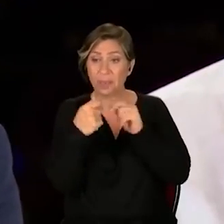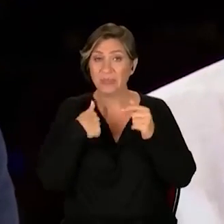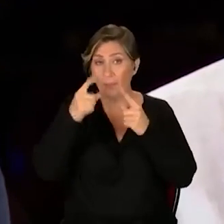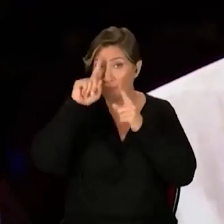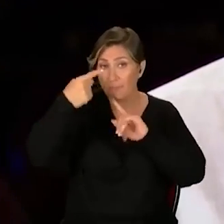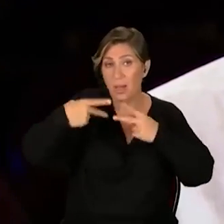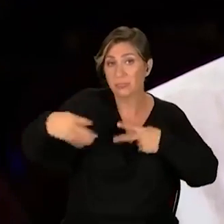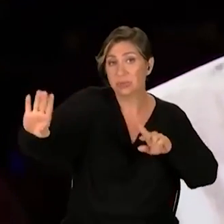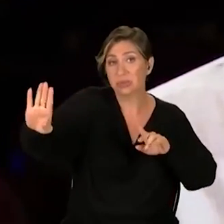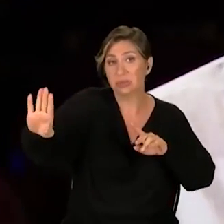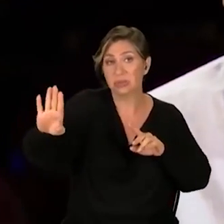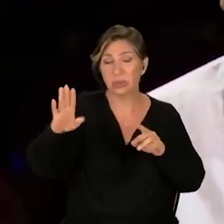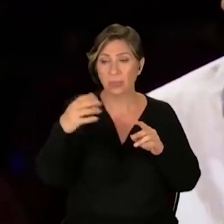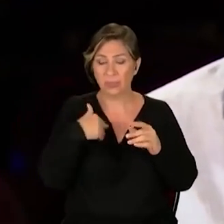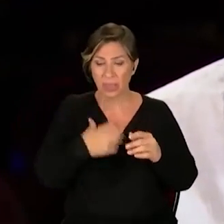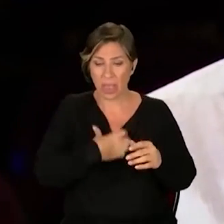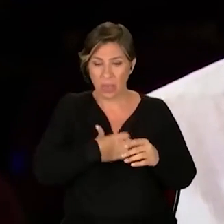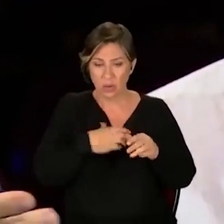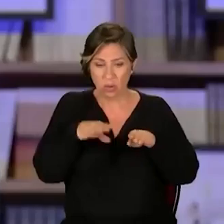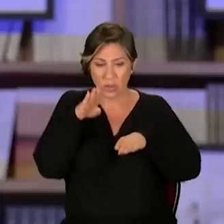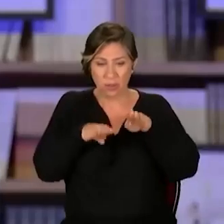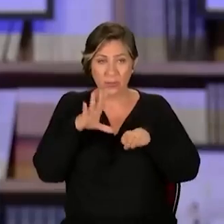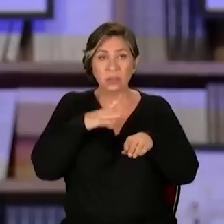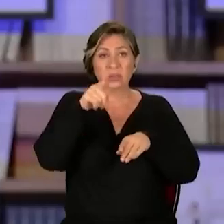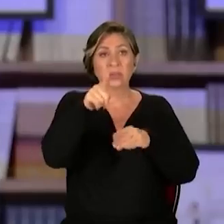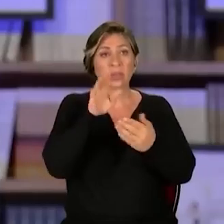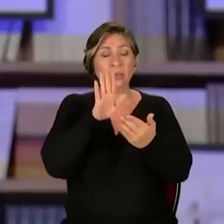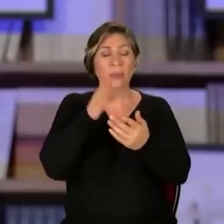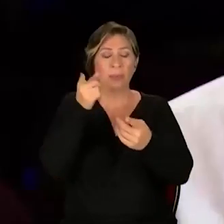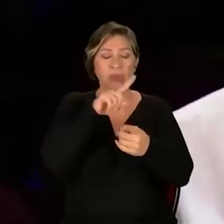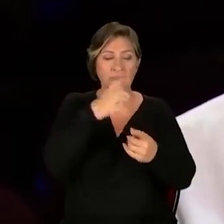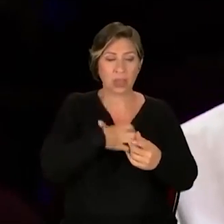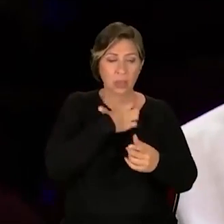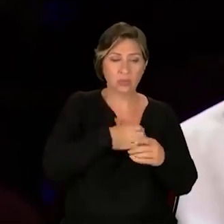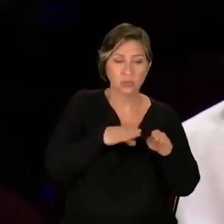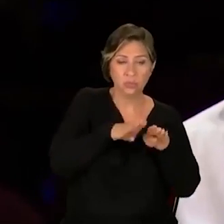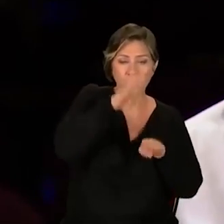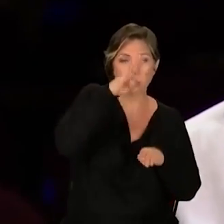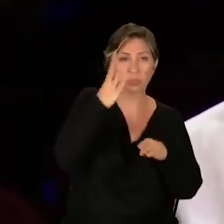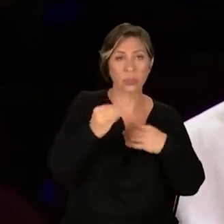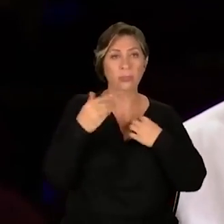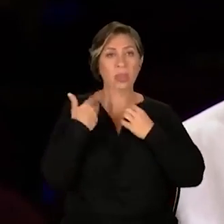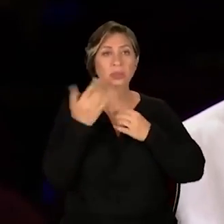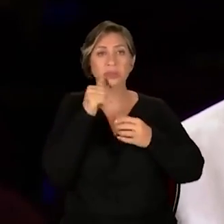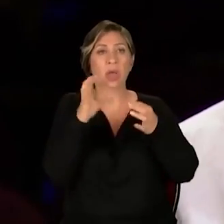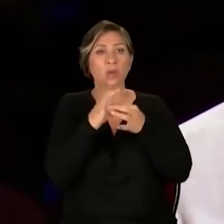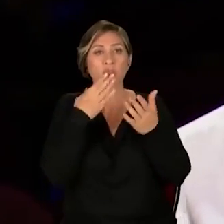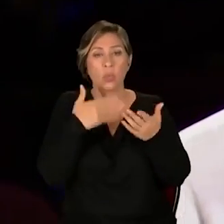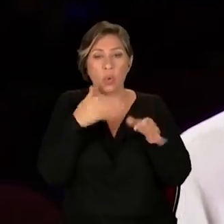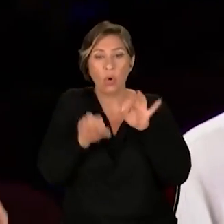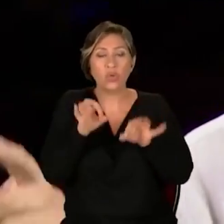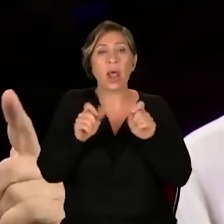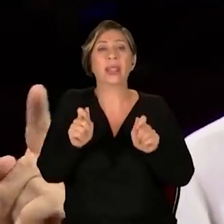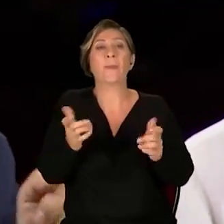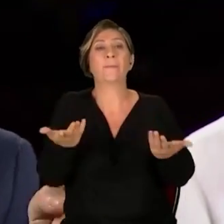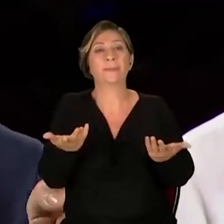bağımsız. Yani benim şimdi kendi kaygı düzeyim vardı. Sizin karşınızda başka bir kaygı düzeyine erişiyorum. İşte benle hiçbir alakası yok. Kontrol altında